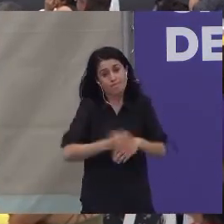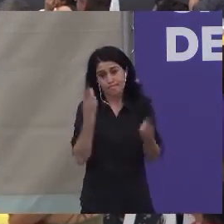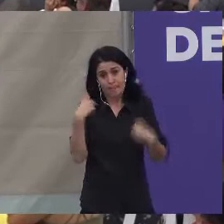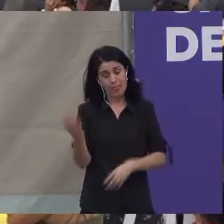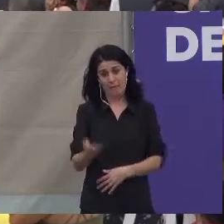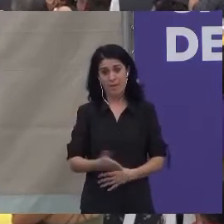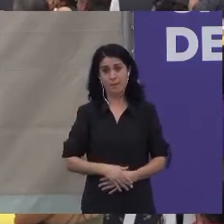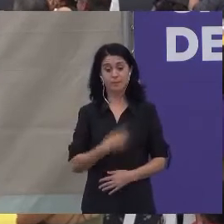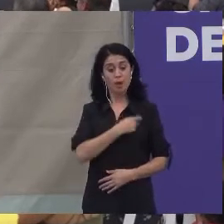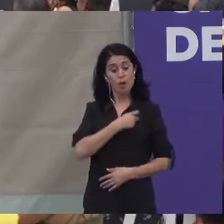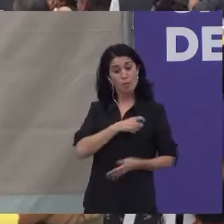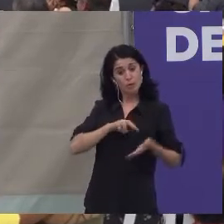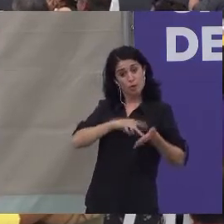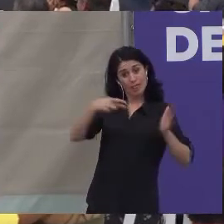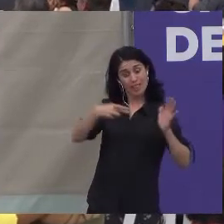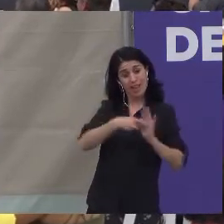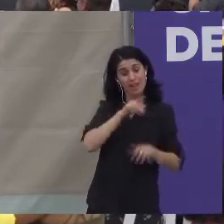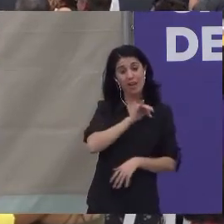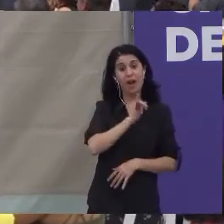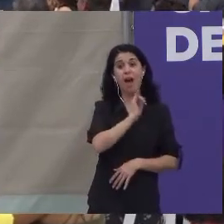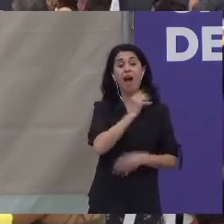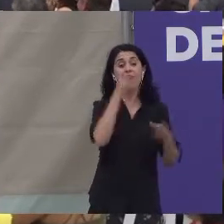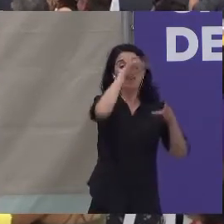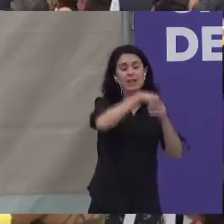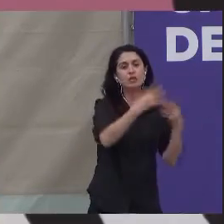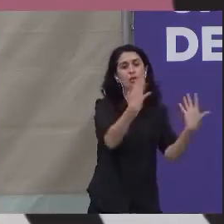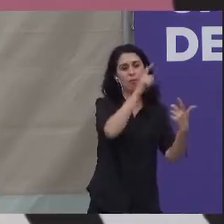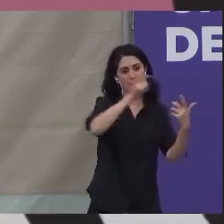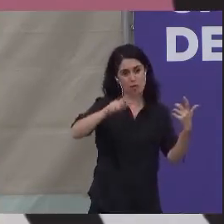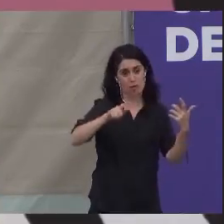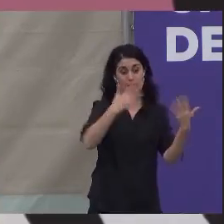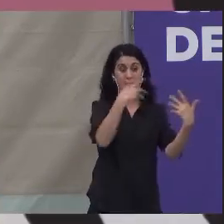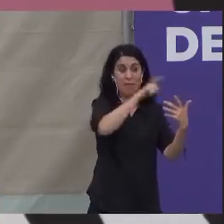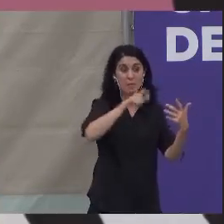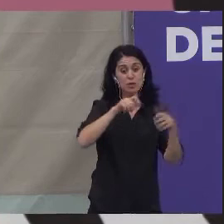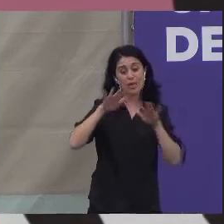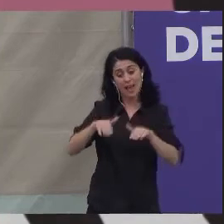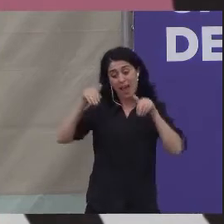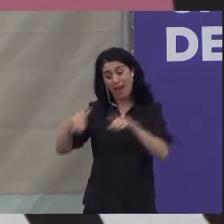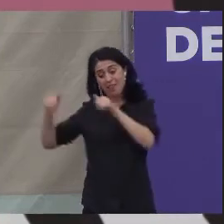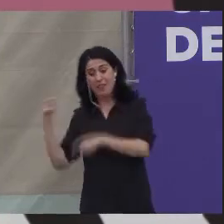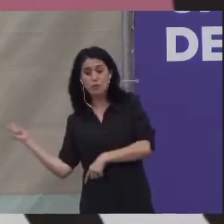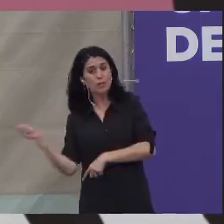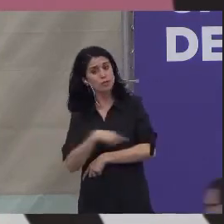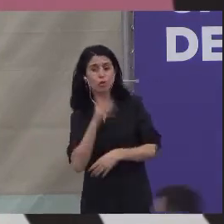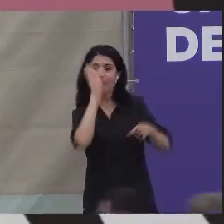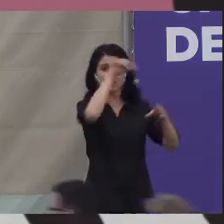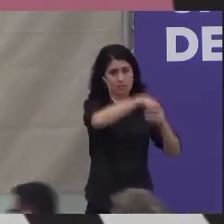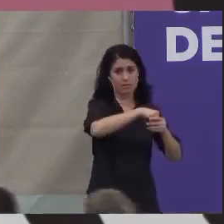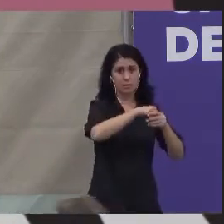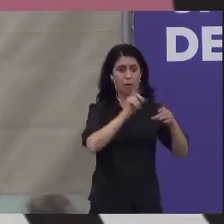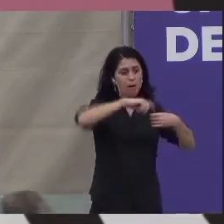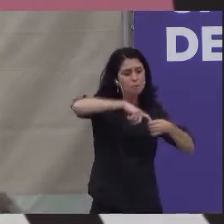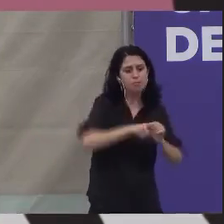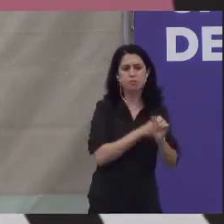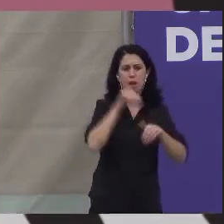La comissió tècnica té 10 persones de totes les candidatures i es va composar democràticament